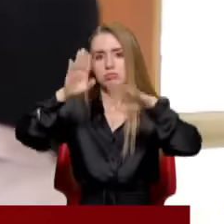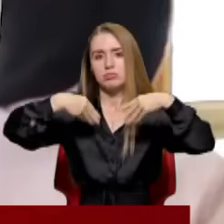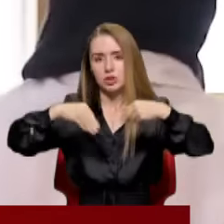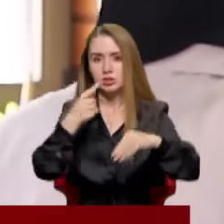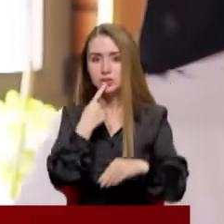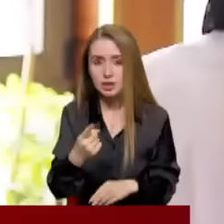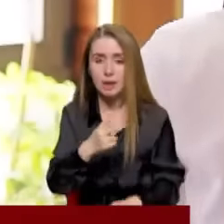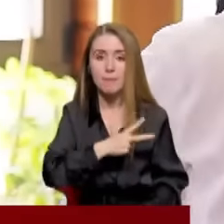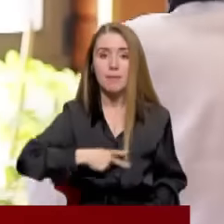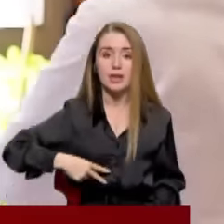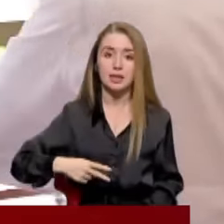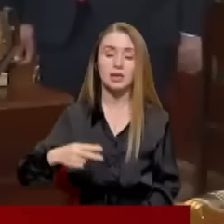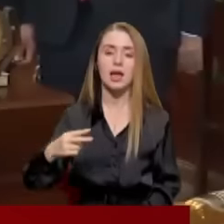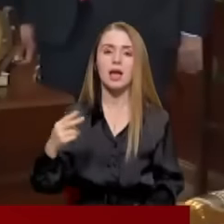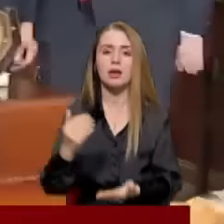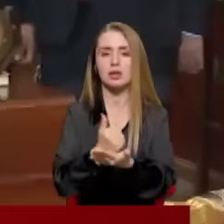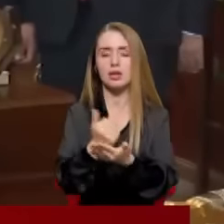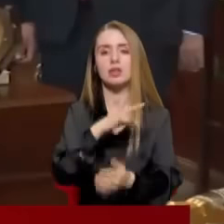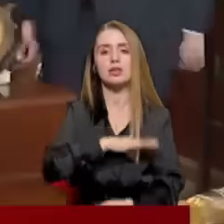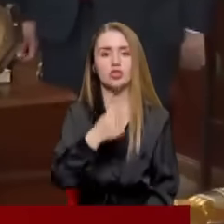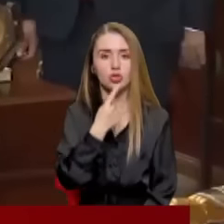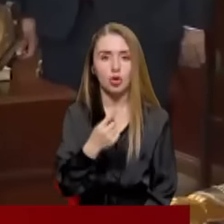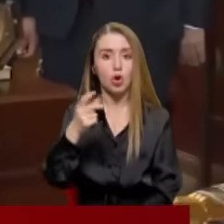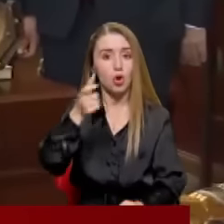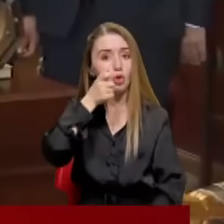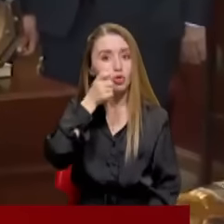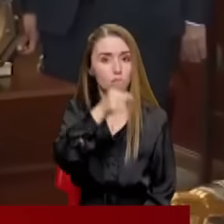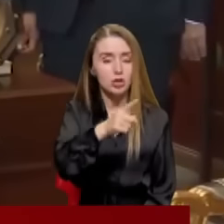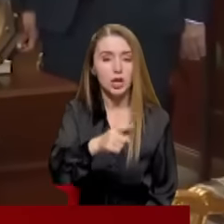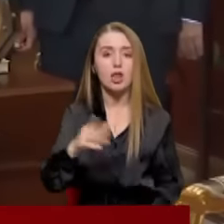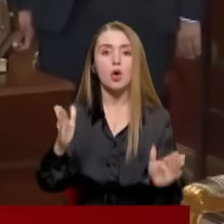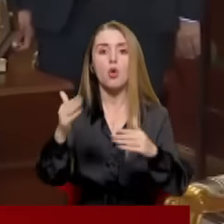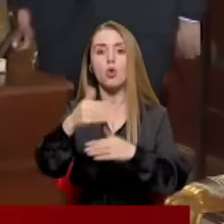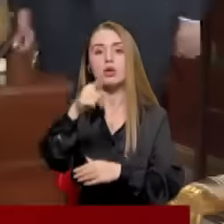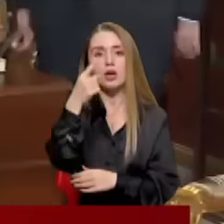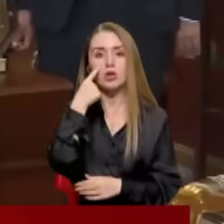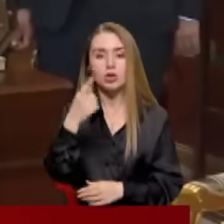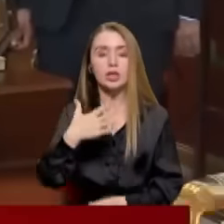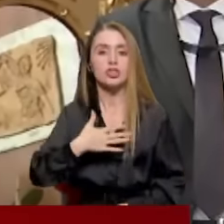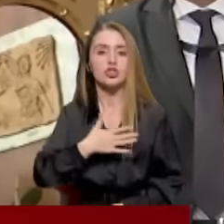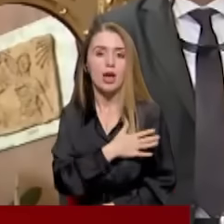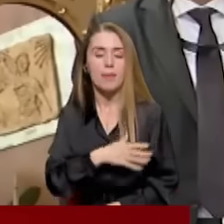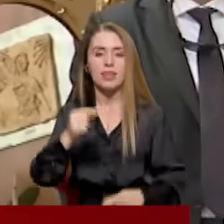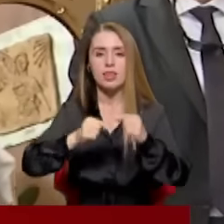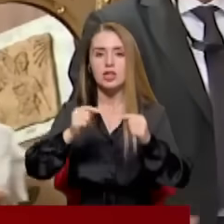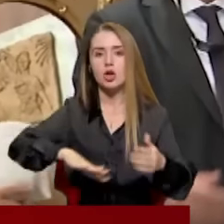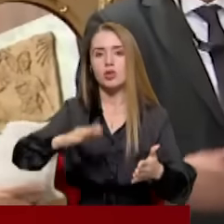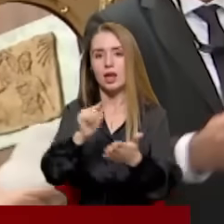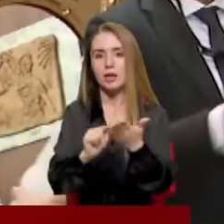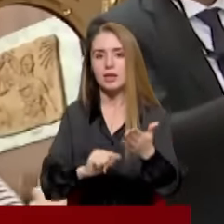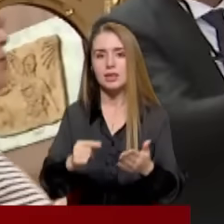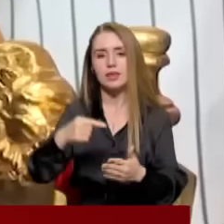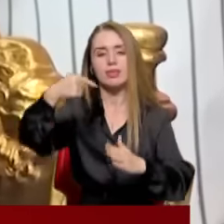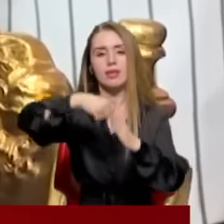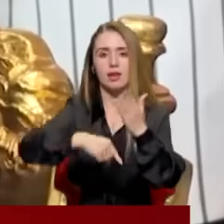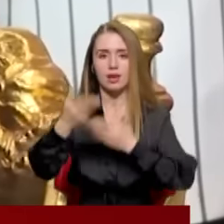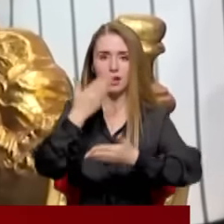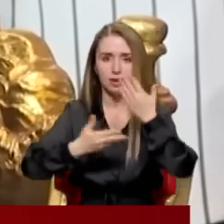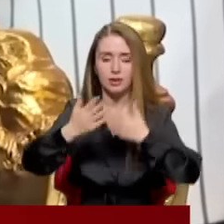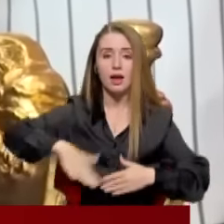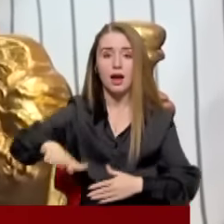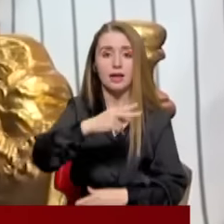satılacağını, belediyeye gelir sağlanacağını açıkladı. Özgür Özel o makam odasından CHP'nin tasarruf genelgesinin detaylarını anlattı.